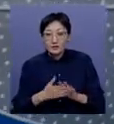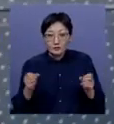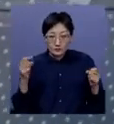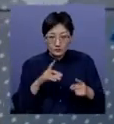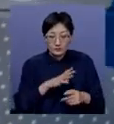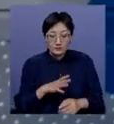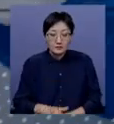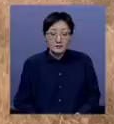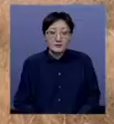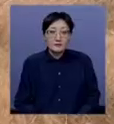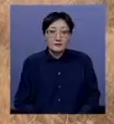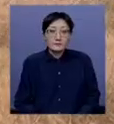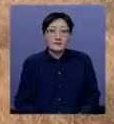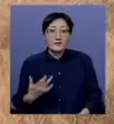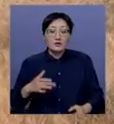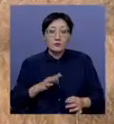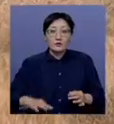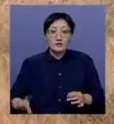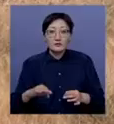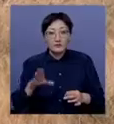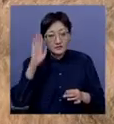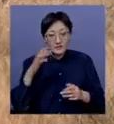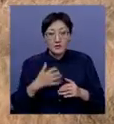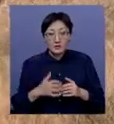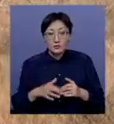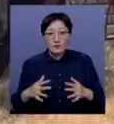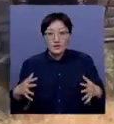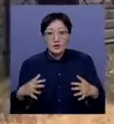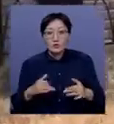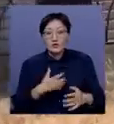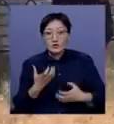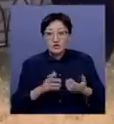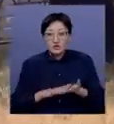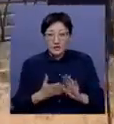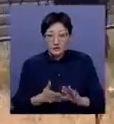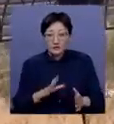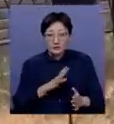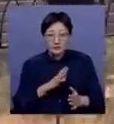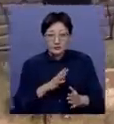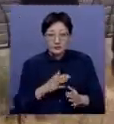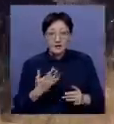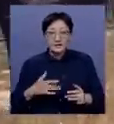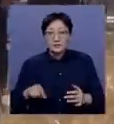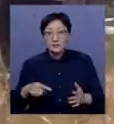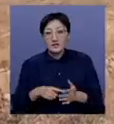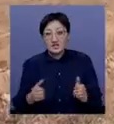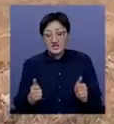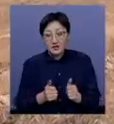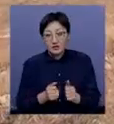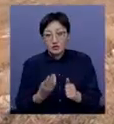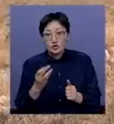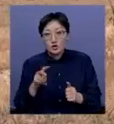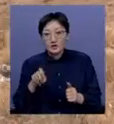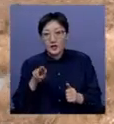еді. Жамбыл облысында жасөспірімдердің арасында жан түршігерлік жағдай орын алды. Тараз қаласына жақын